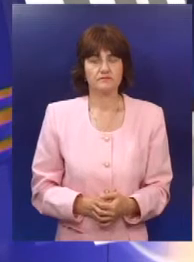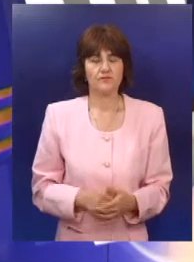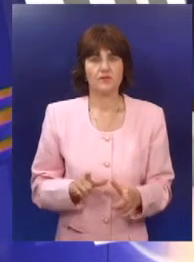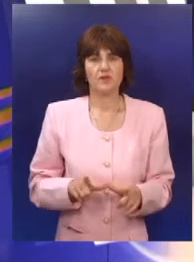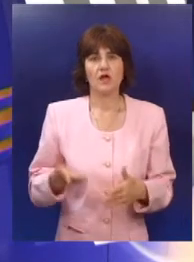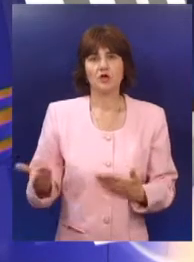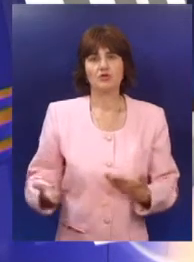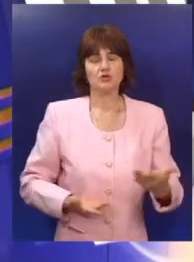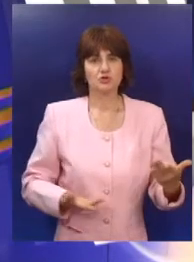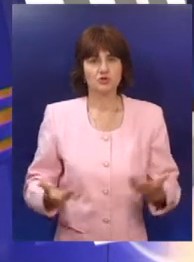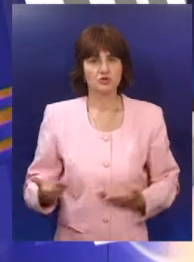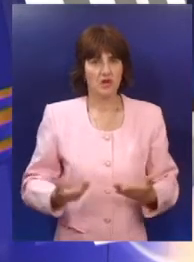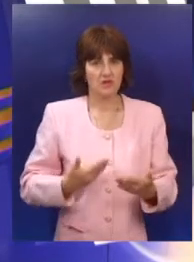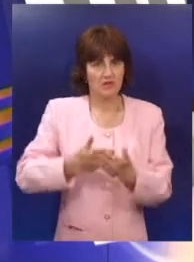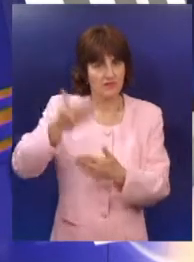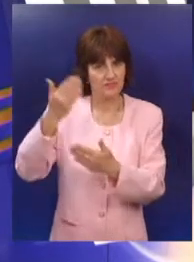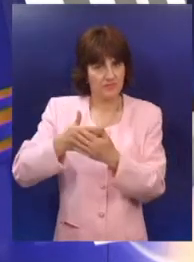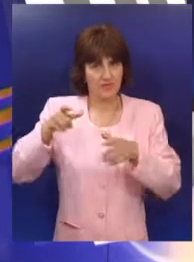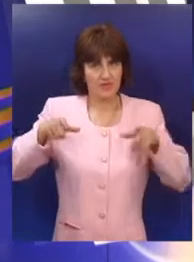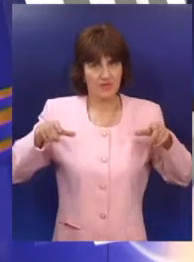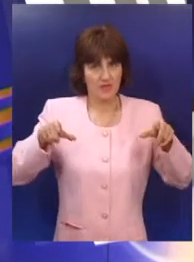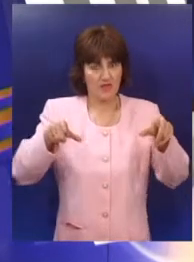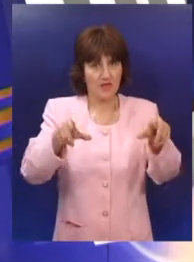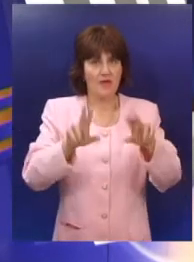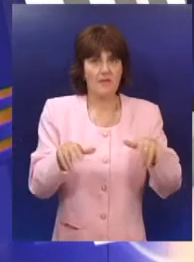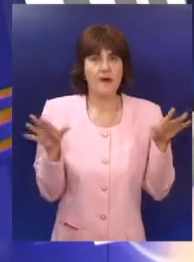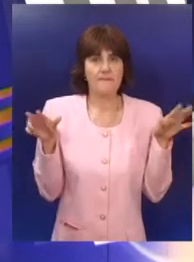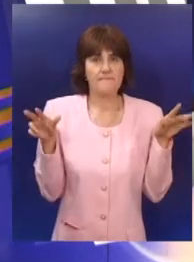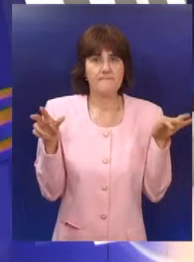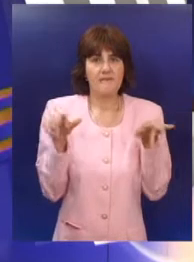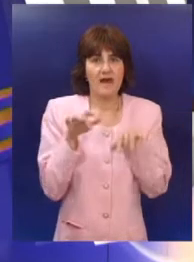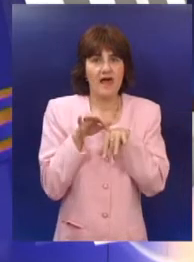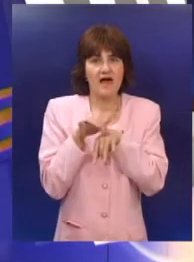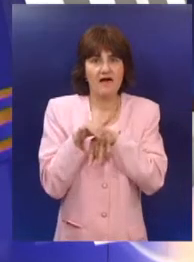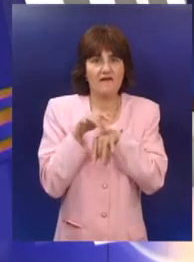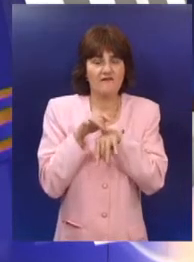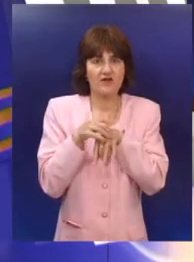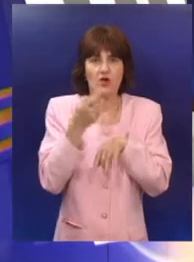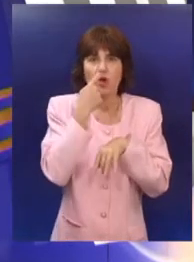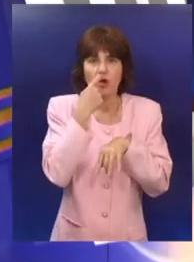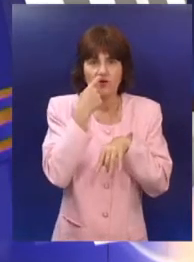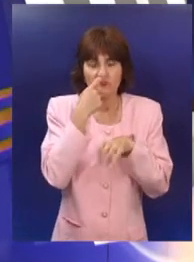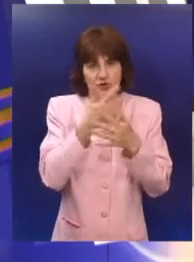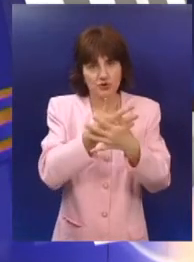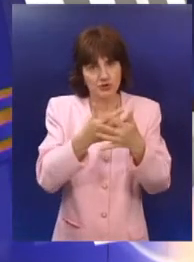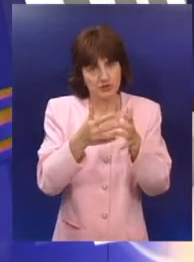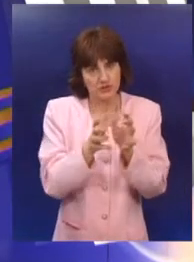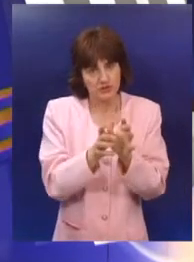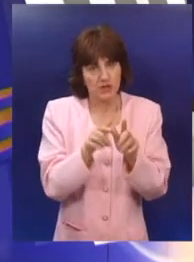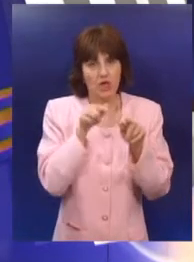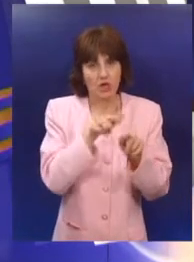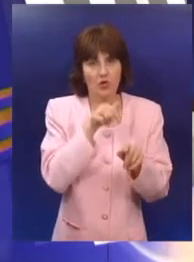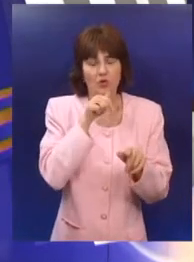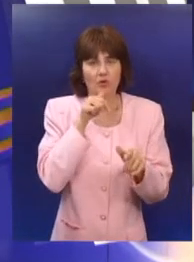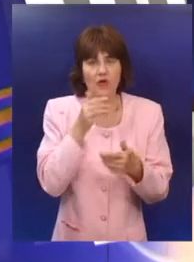Na šetalištu Radijalac postavljena je skulptura povećeg eko mrava načinjena od kovanog vožđa i žice. Prolaznici će